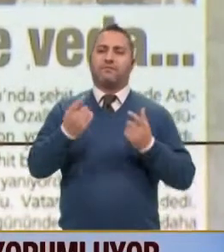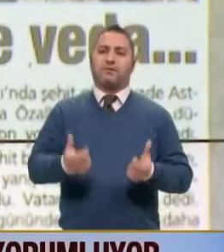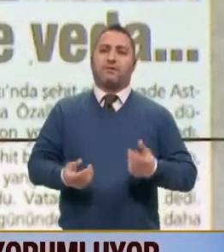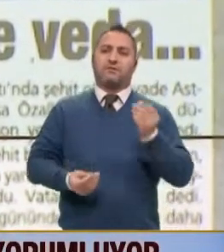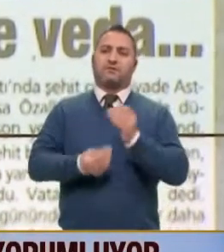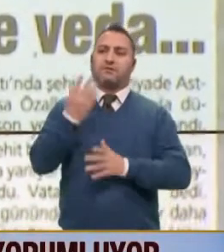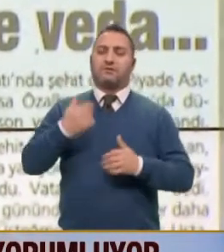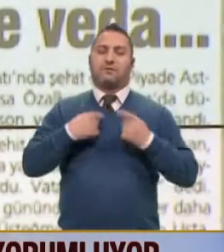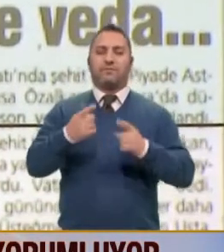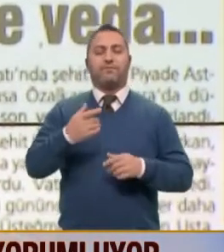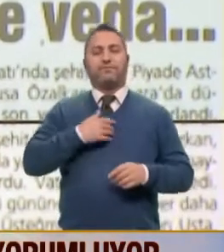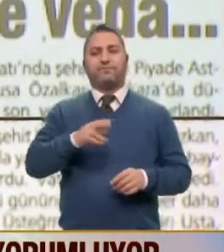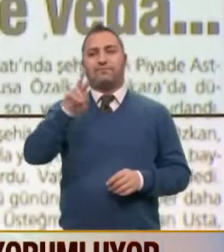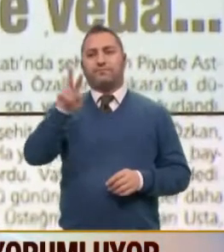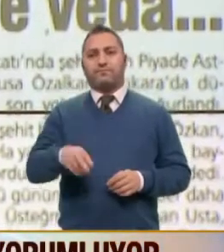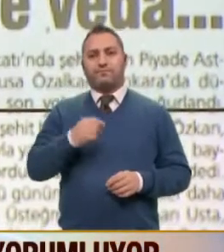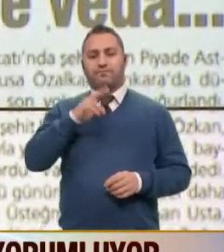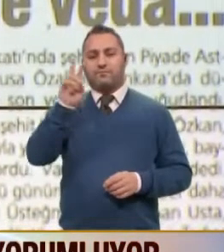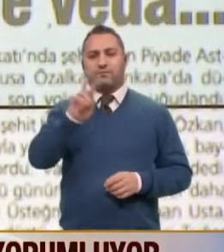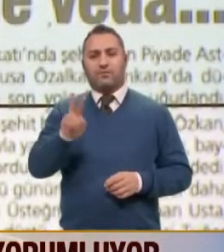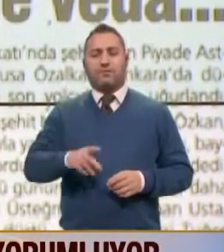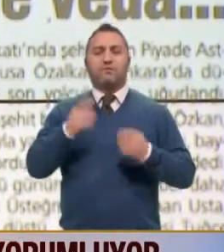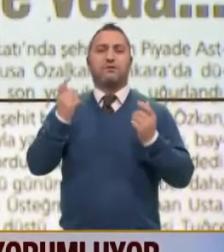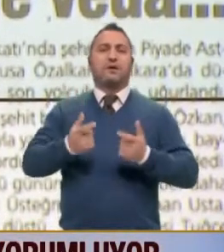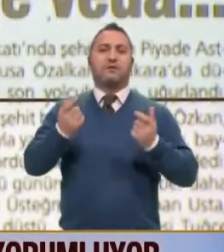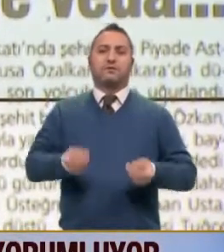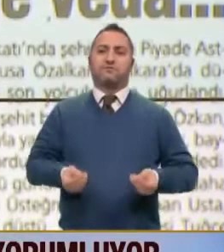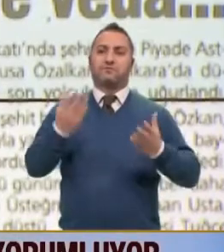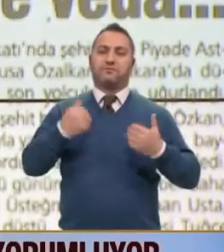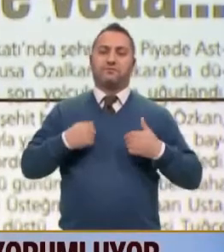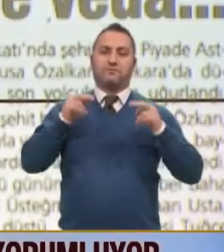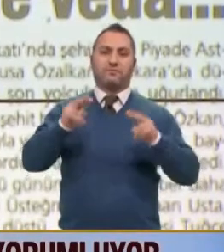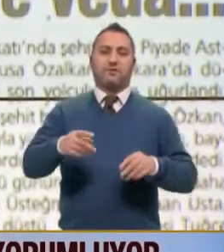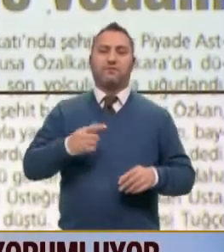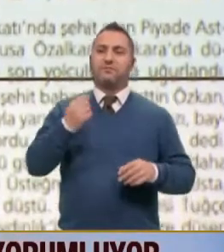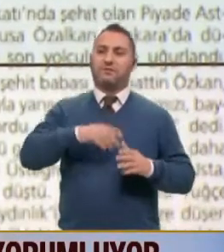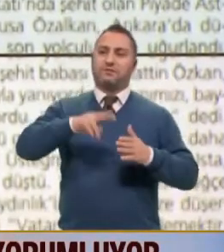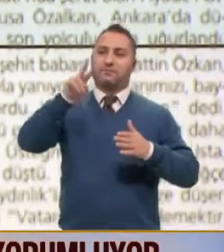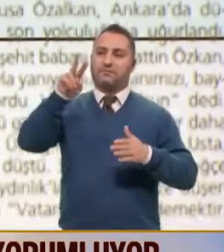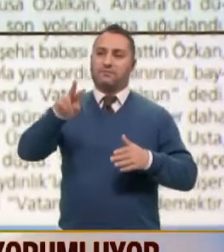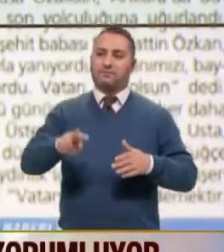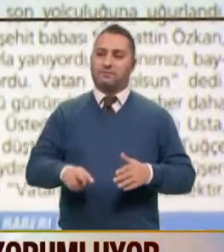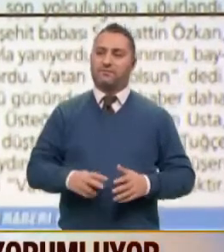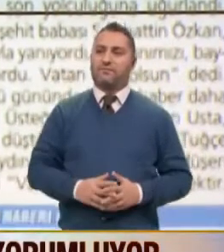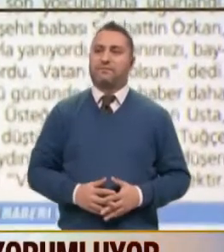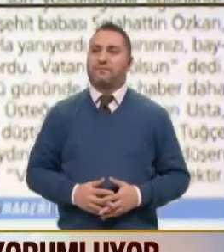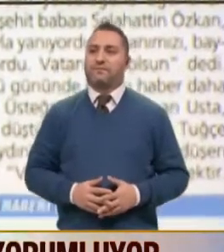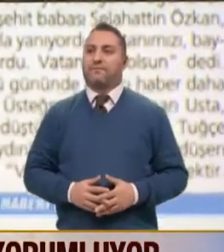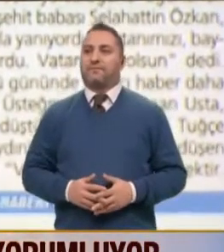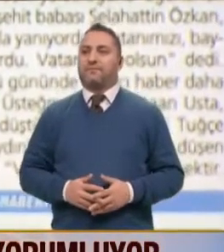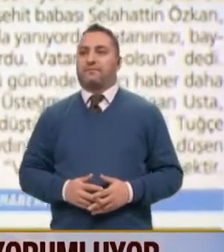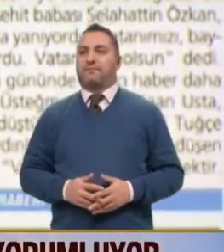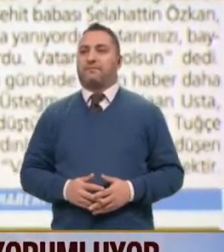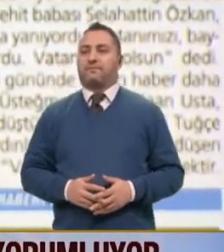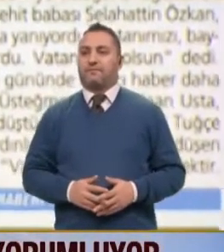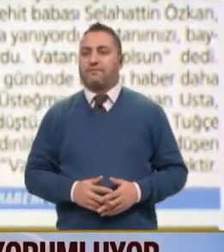diyebilirsiniz. Biz şimdi sabah baktık buna. Bu acaba nereden çıktı diye. Acaba biraz daha inelim arkadaşlar. Bak tam gözüksün.